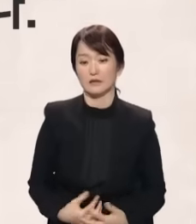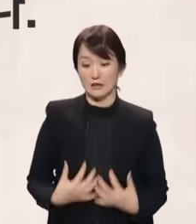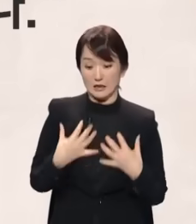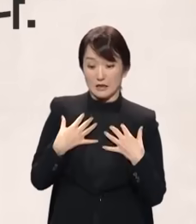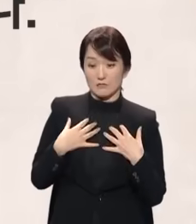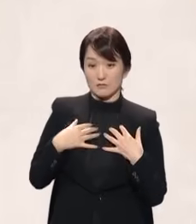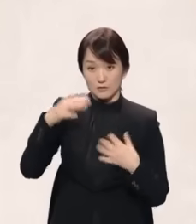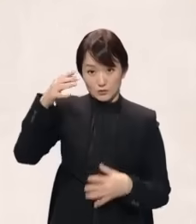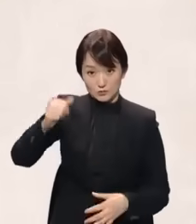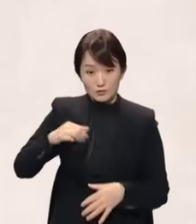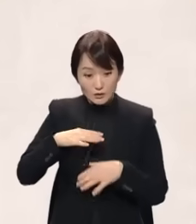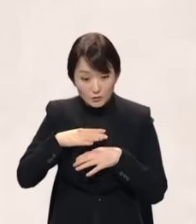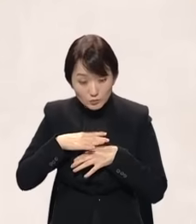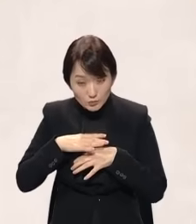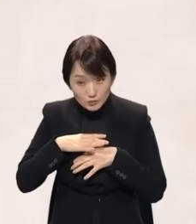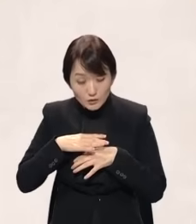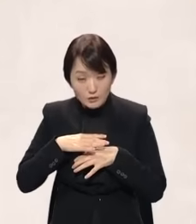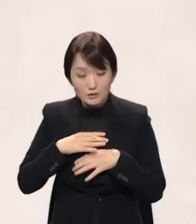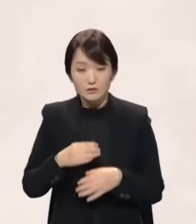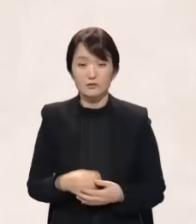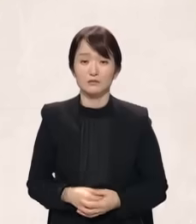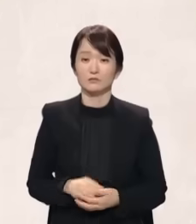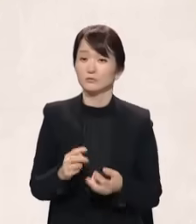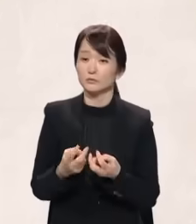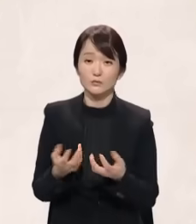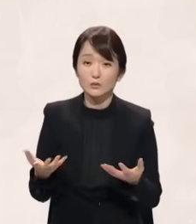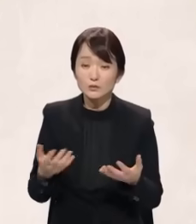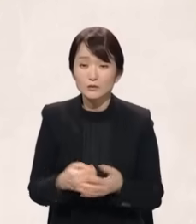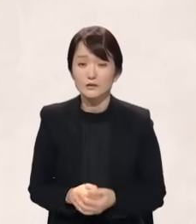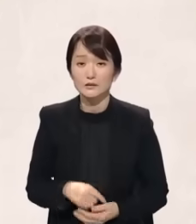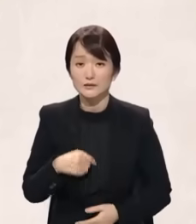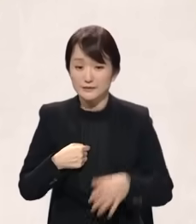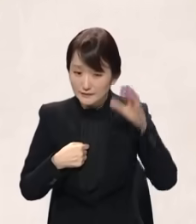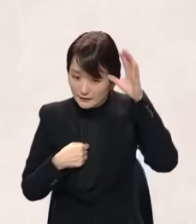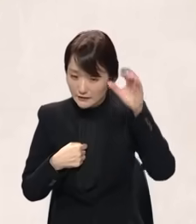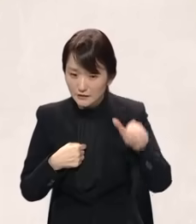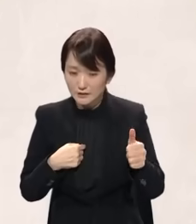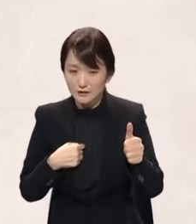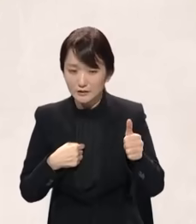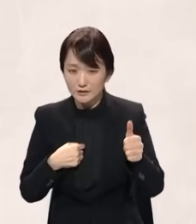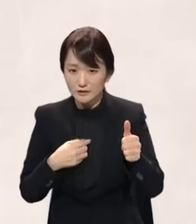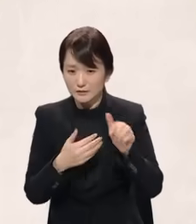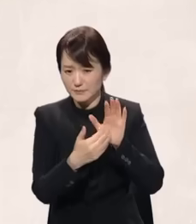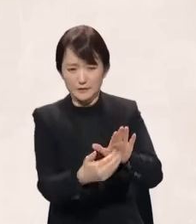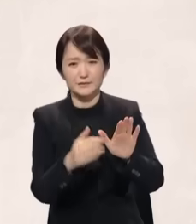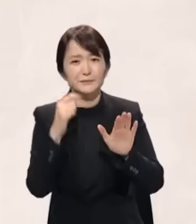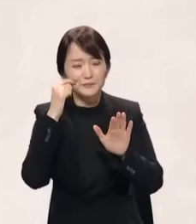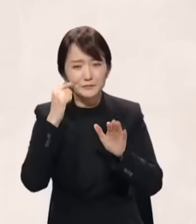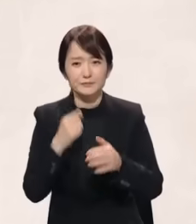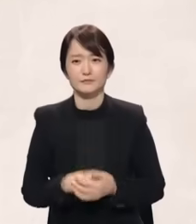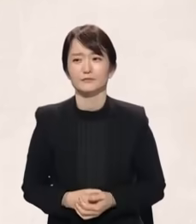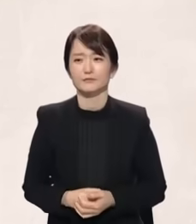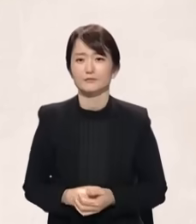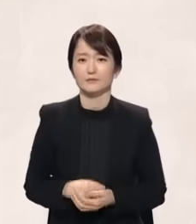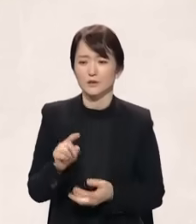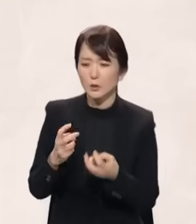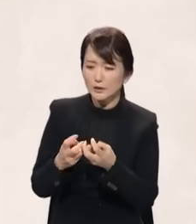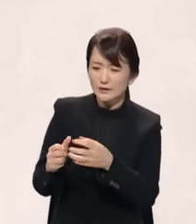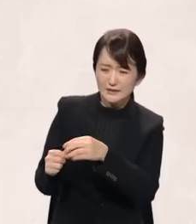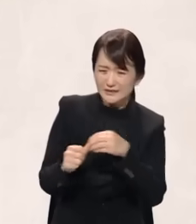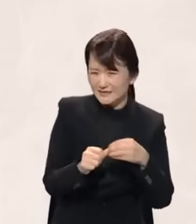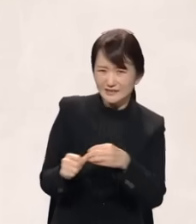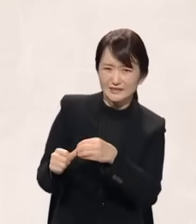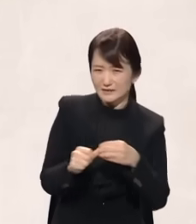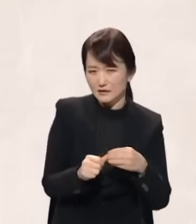없기 때문에, 그러니까 본인도 무서웠기 때문에 어쩔 수 없이 자신의 개를 세게 제지하지는 못했고요. 대신 어떻게든 떼어놓으려고